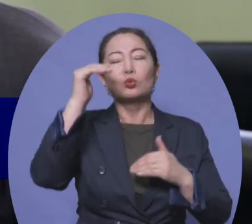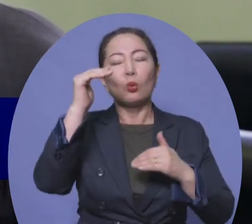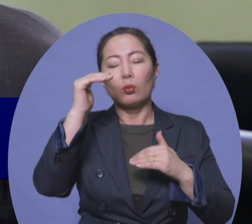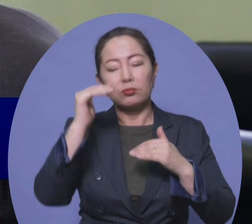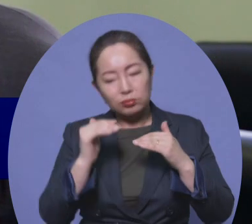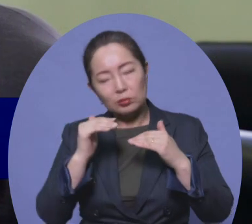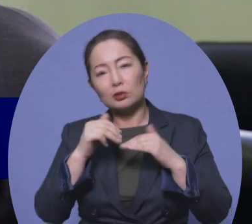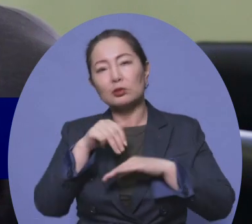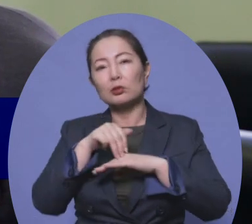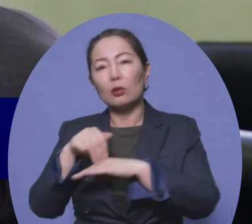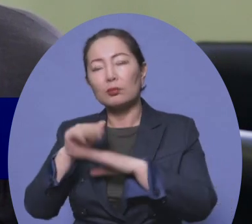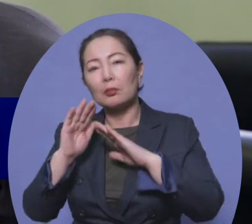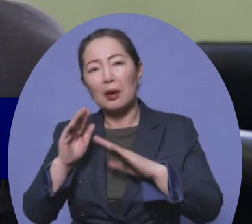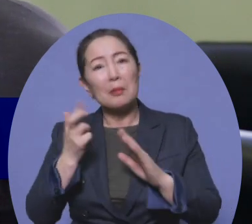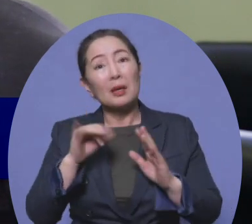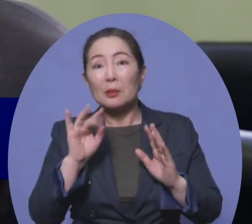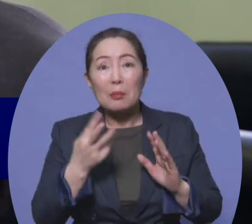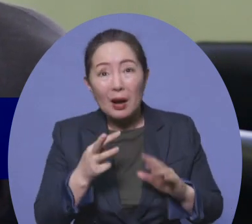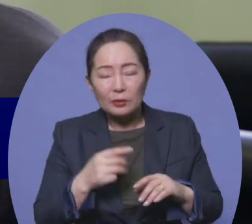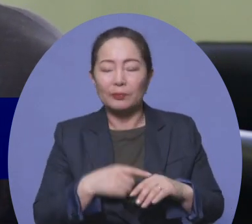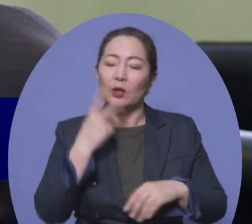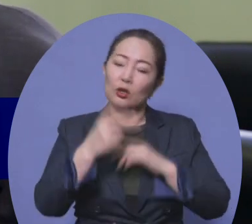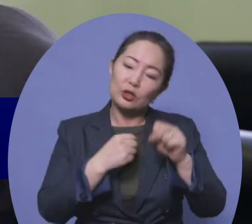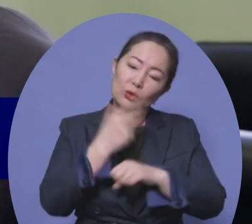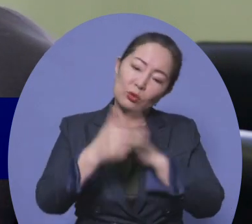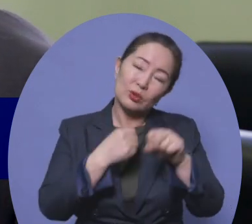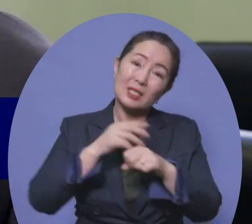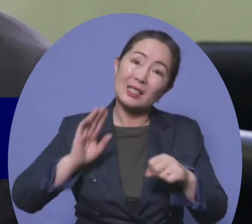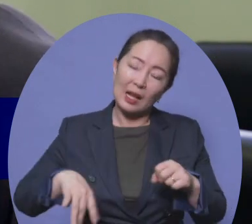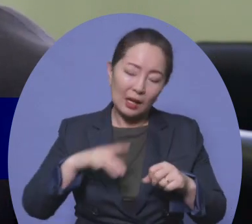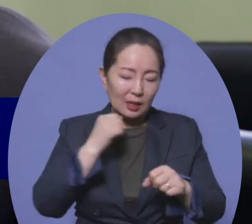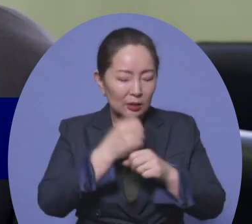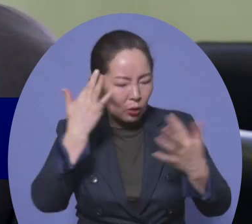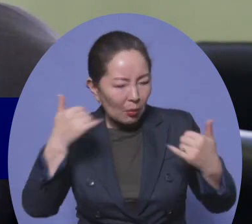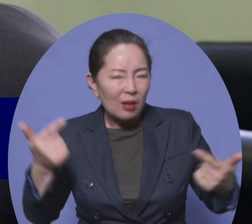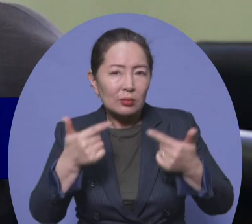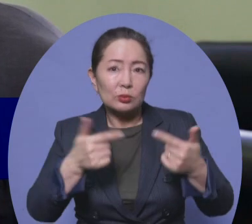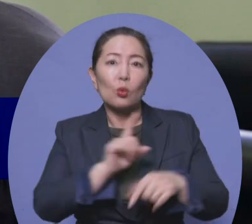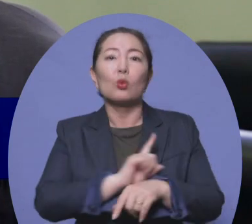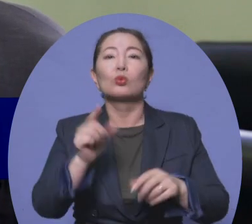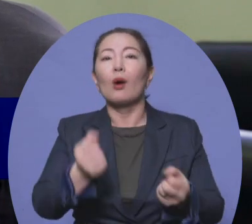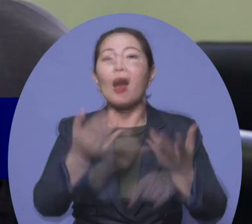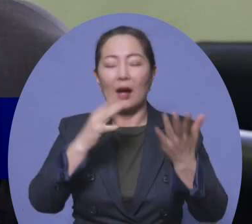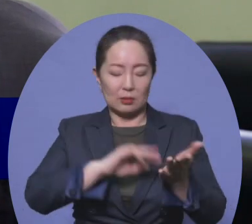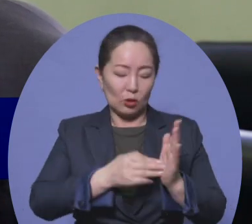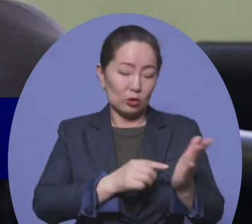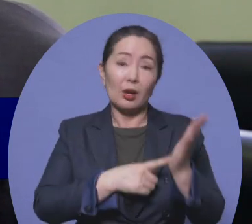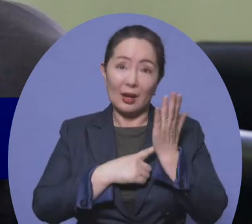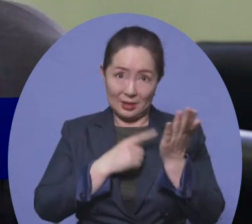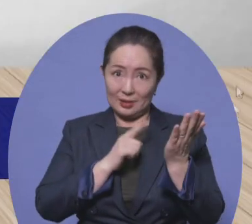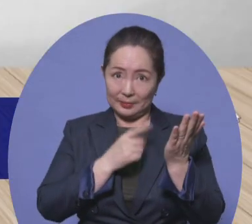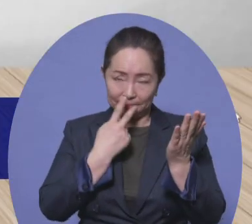өсөхгүйгээр тогтворч болох гэсэн хэмжээ хандлагатай байгаа. А ер нь бол 2-3 жилийн дараа энэ арга хэмжээний үр дүн гарна гэсэн тооцоолол өндөрдөр гарч